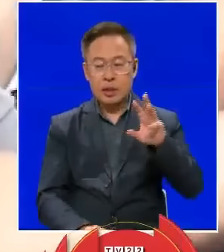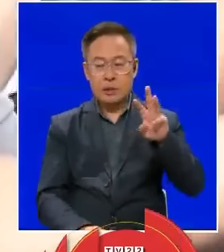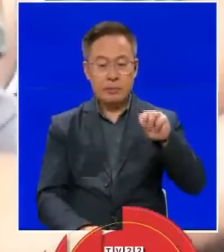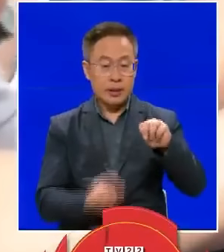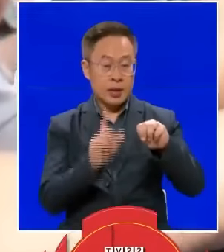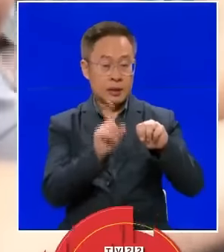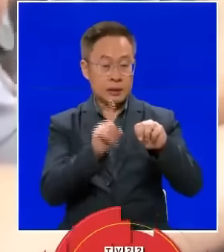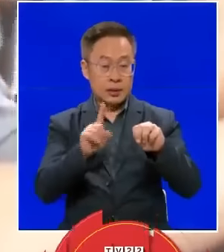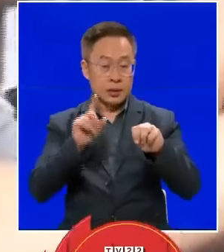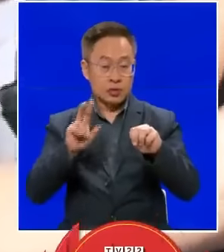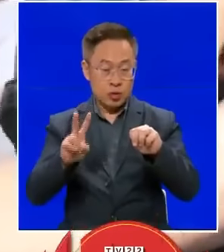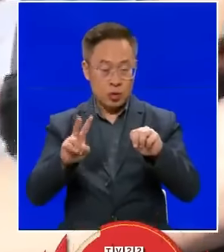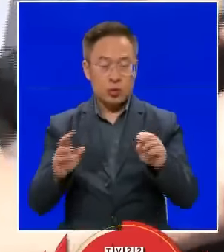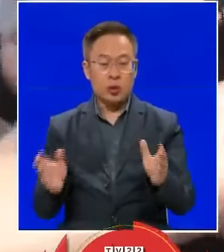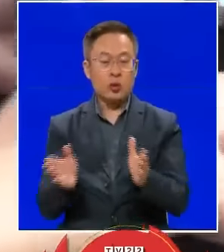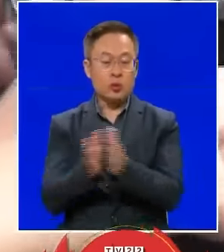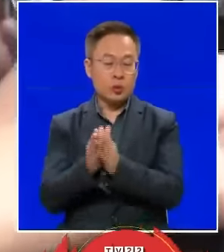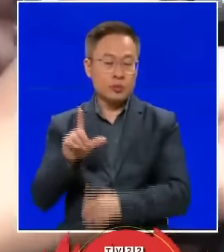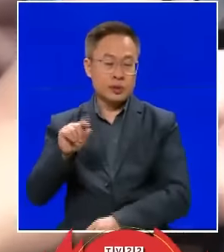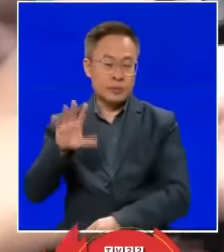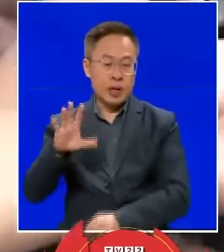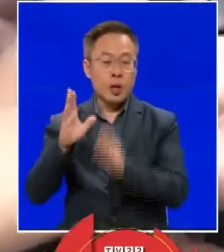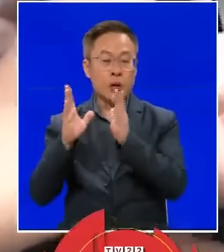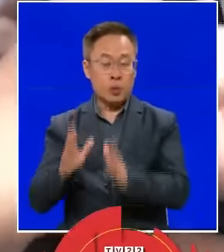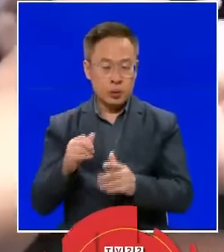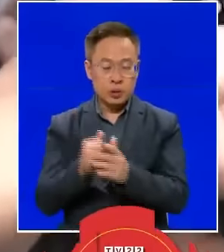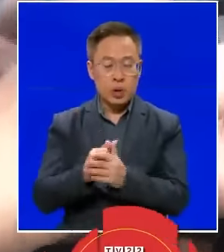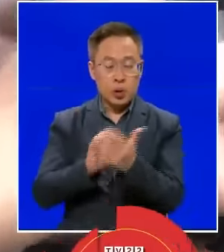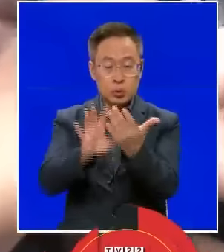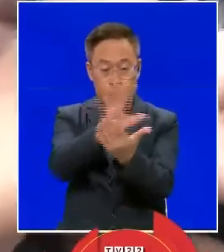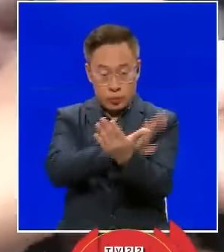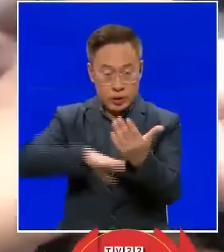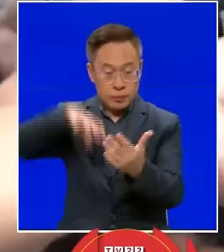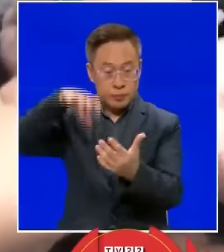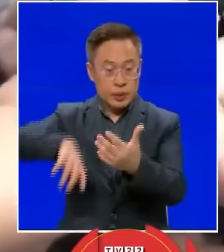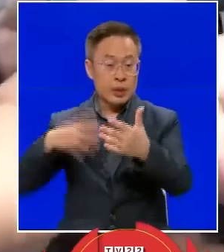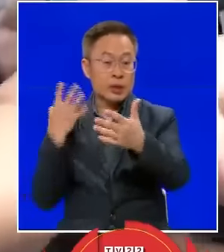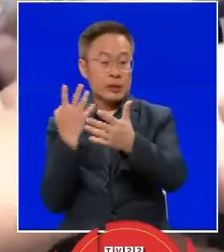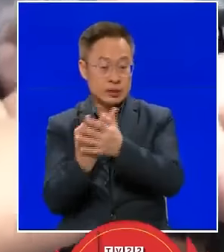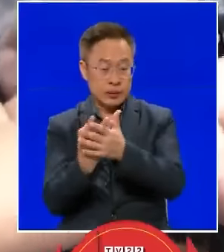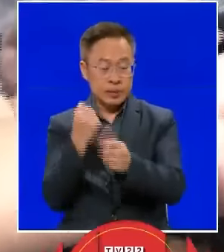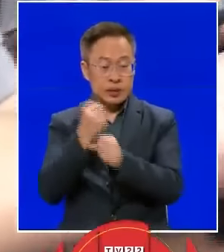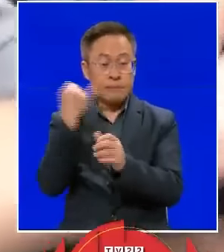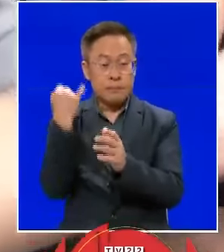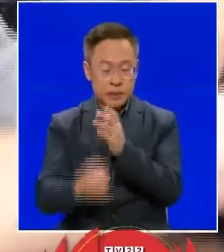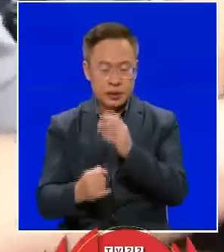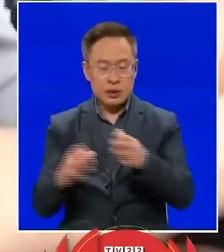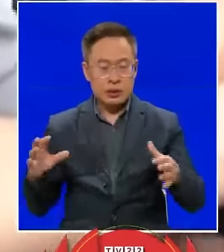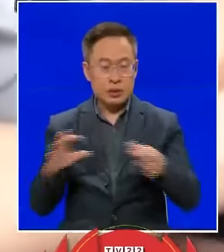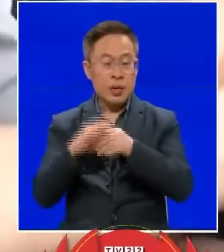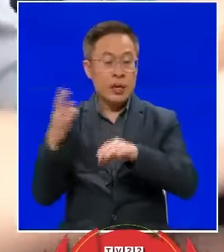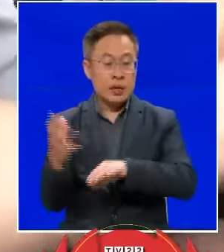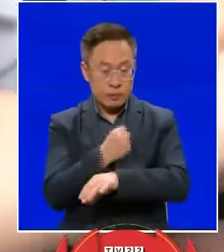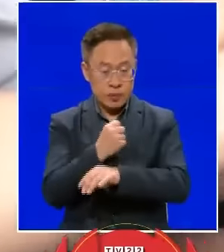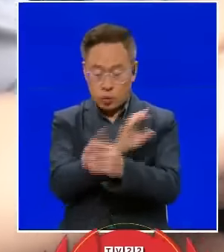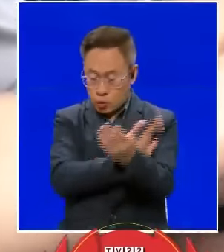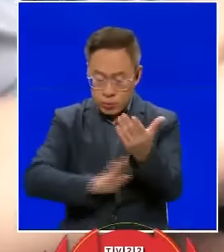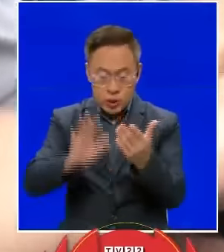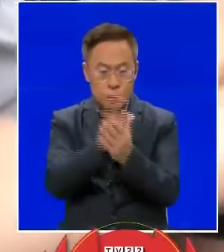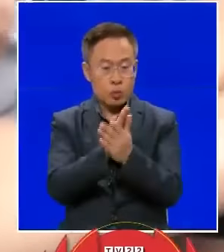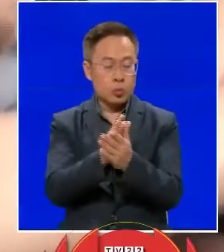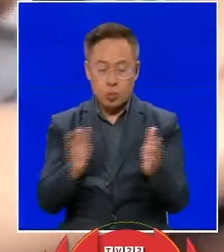ด้วยนะคะก็เป็นการเปิดเผยรายละเอียดว่าเรือนจำทั่วประเทศนั้นยังคงมีผู้คุมขังในคดีการเมืองอย่างน้อย 40 3คน